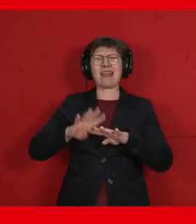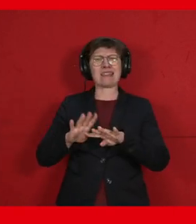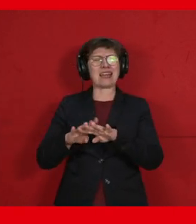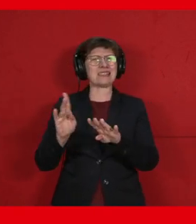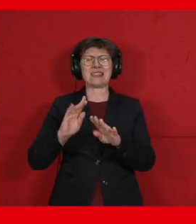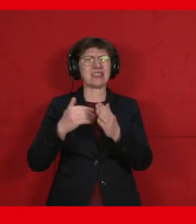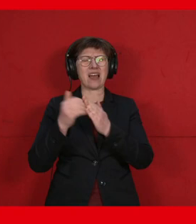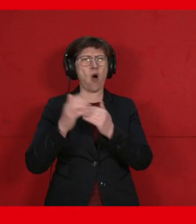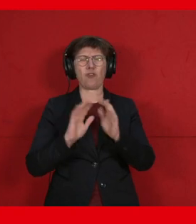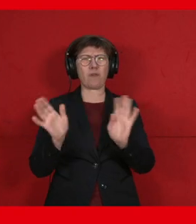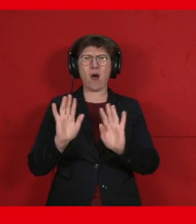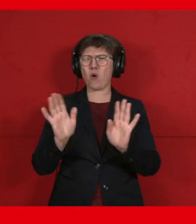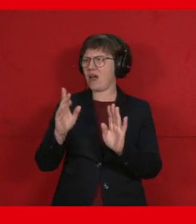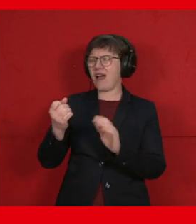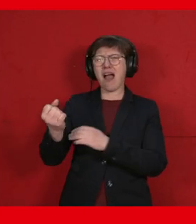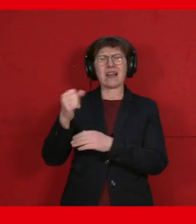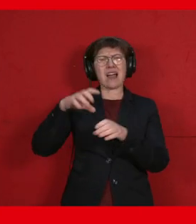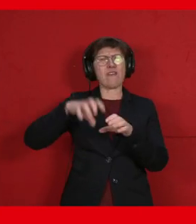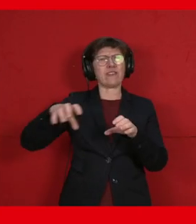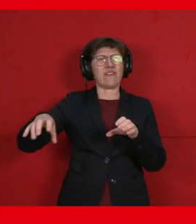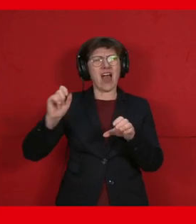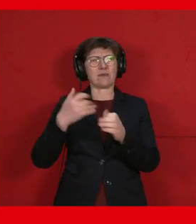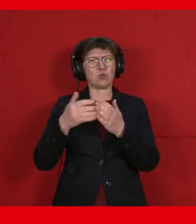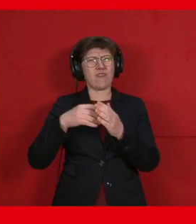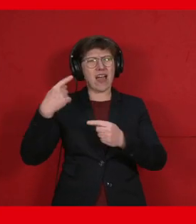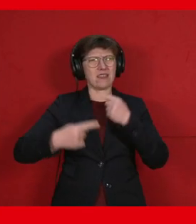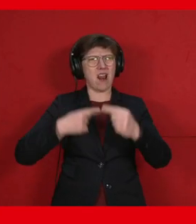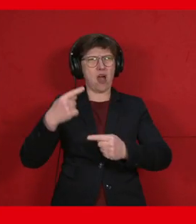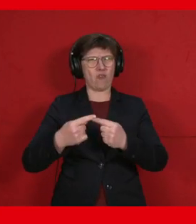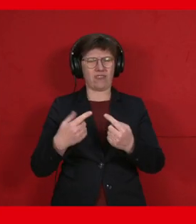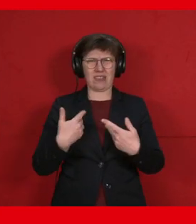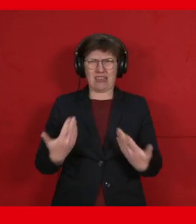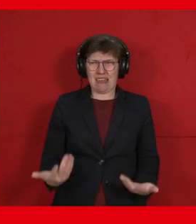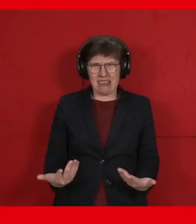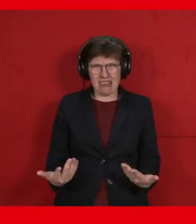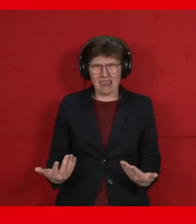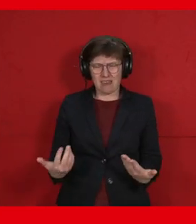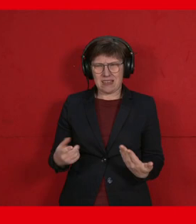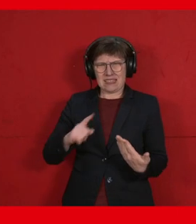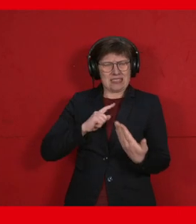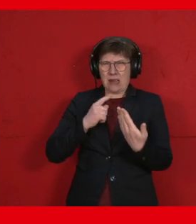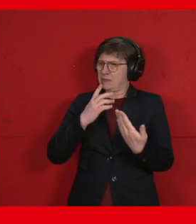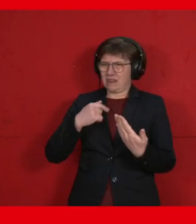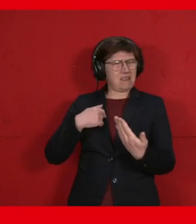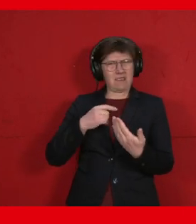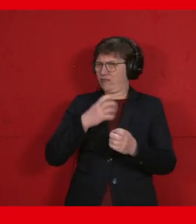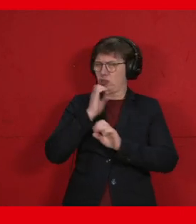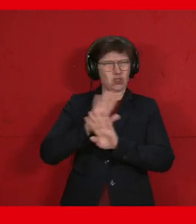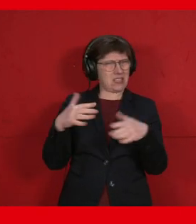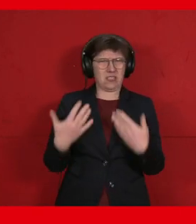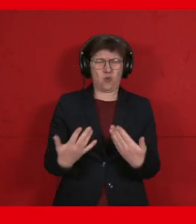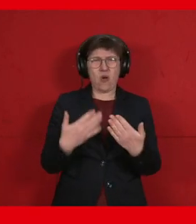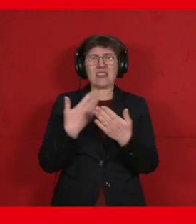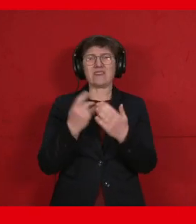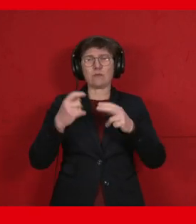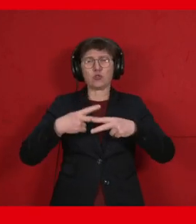nicht ausgebaut, jetzt müssen irgendwelche Kraftwerke weiterlaufen. Und das ist etwas, was mich wirklich umtreibt. Deshalb müssen wir ein